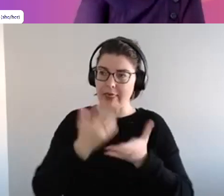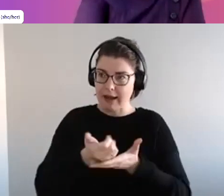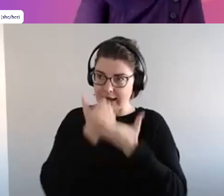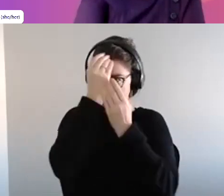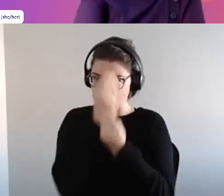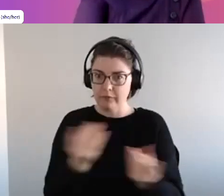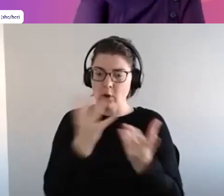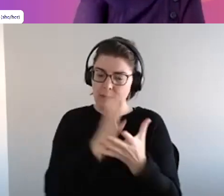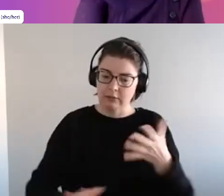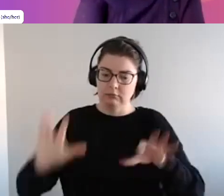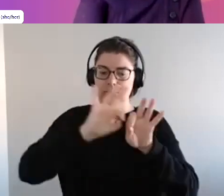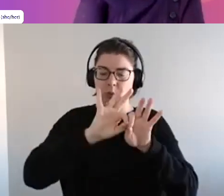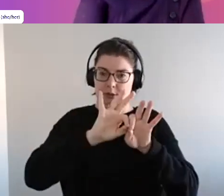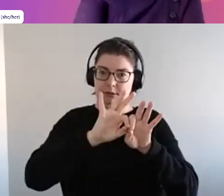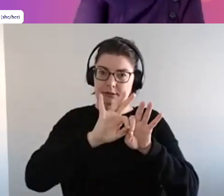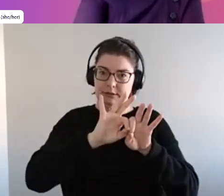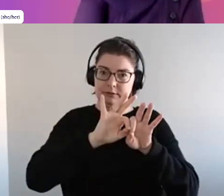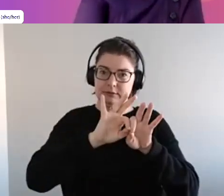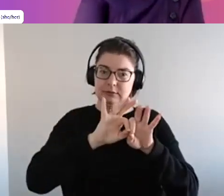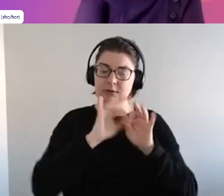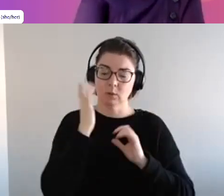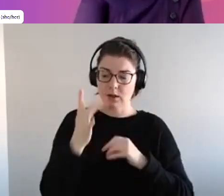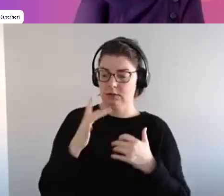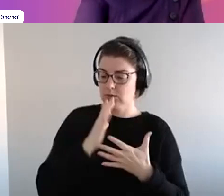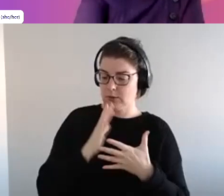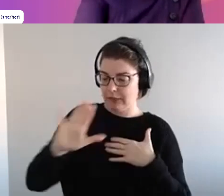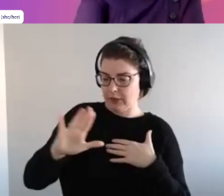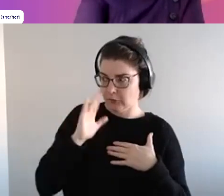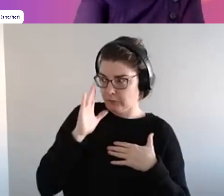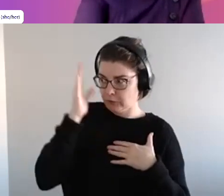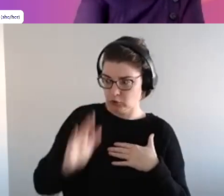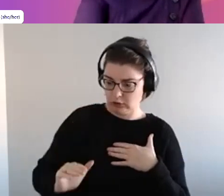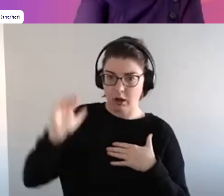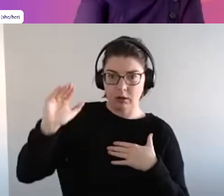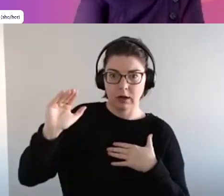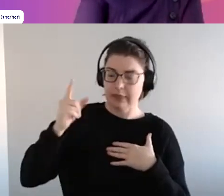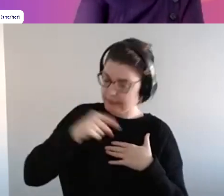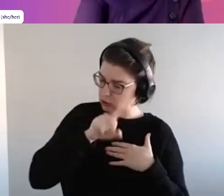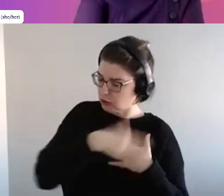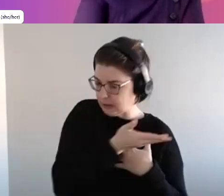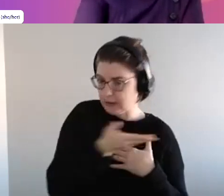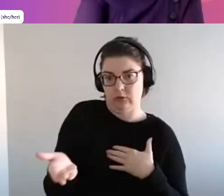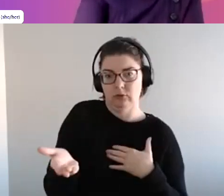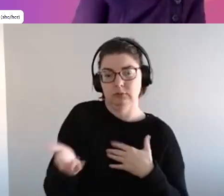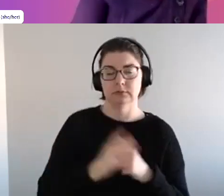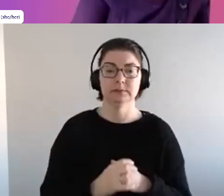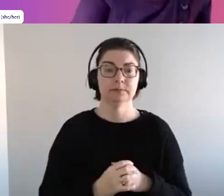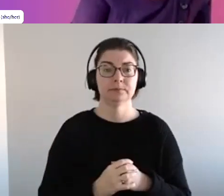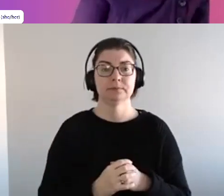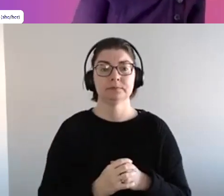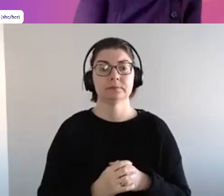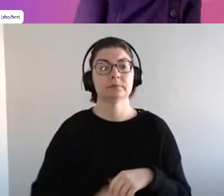le rôle de l'enfant est utile est important parce qu'on parle de l'avenir des jeunes et il devrait s'asseoir à la